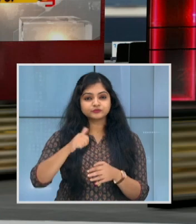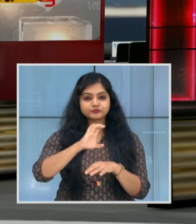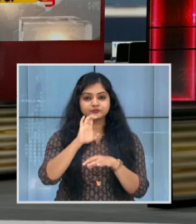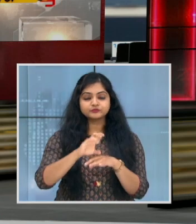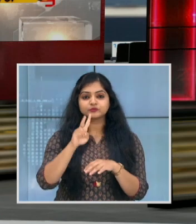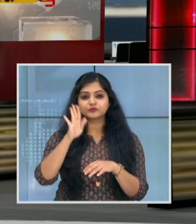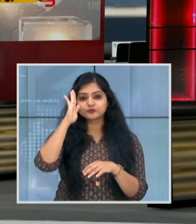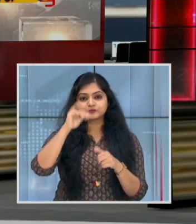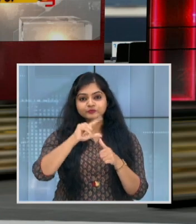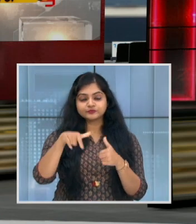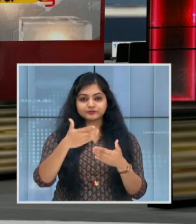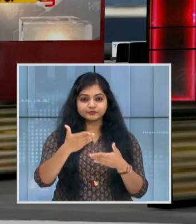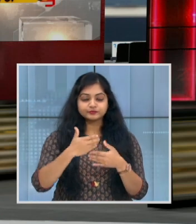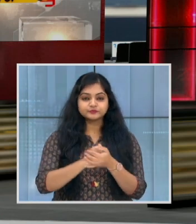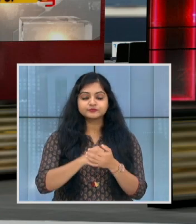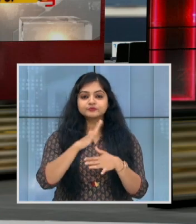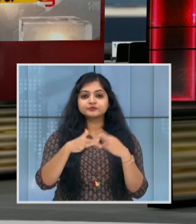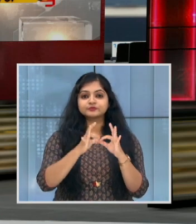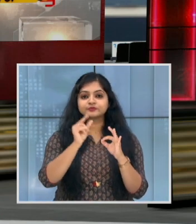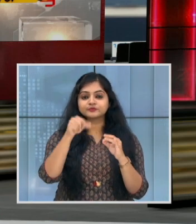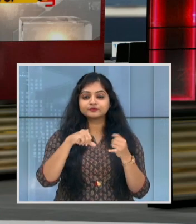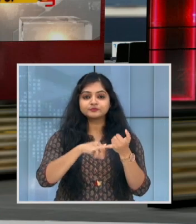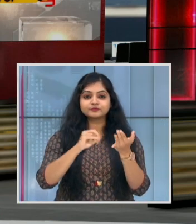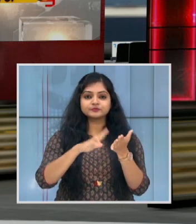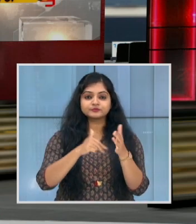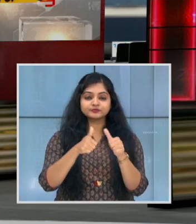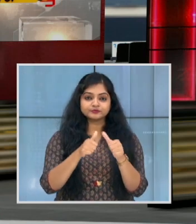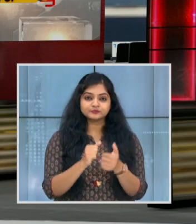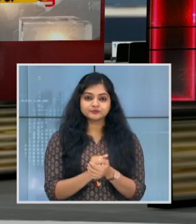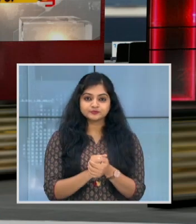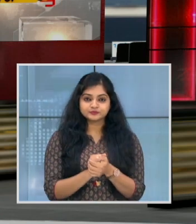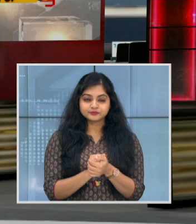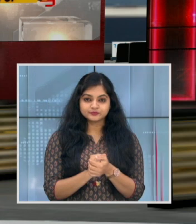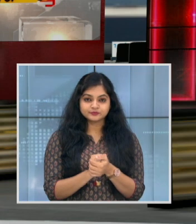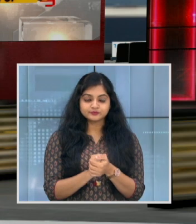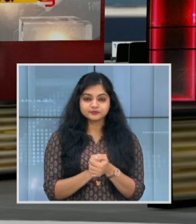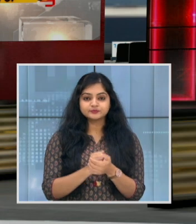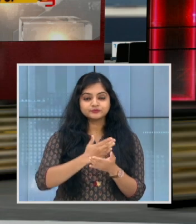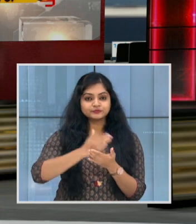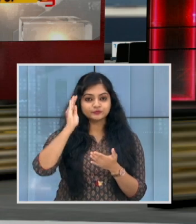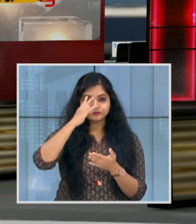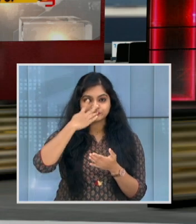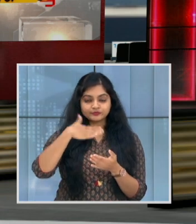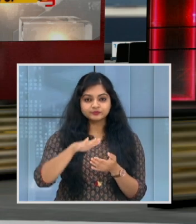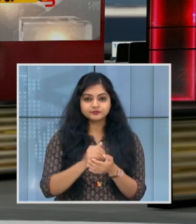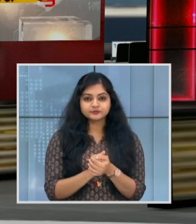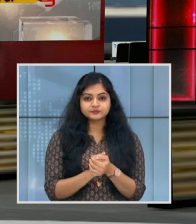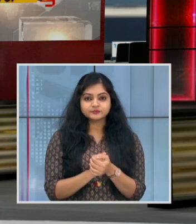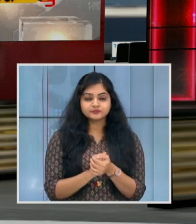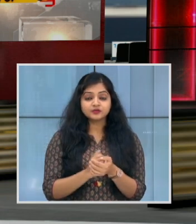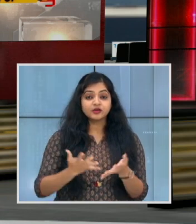ഗുഡ് ഈവനിംഗ് 24 റൗണ്ട് അപ്പിലേക്ക് എല്ലാ പ്രേക്ഷകർക്കും സ്വാഗതം. ഞാൻ പ്രജൻ സി കണ്ണൻ. എനിക്കൊപ്പം കേൾവി പരിമിതരെ സഹായിക്കാൻ സോന ജെറികൂടി ചേരുന്നു. വാർത്തകളിലേക്ക്